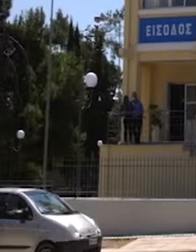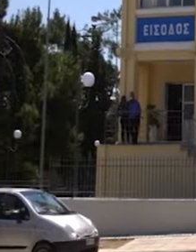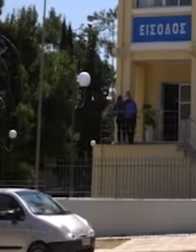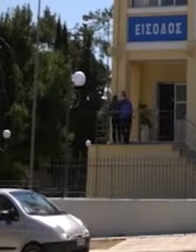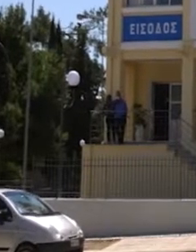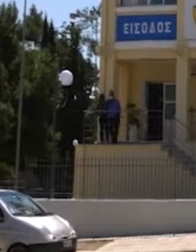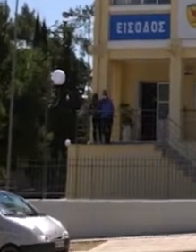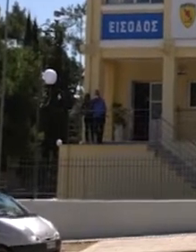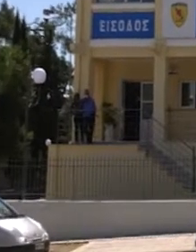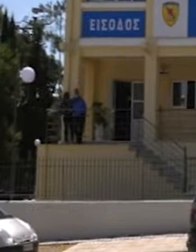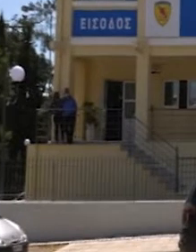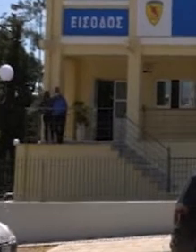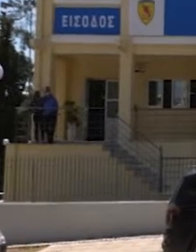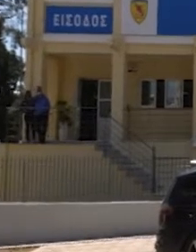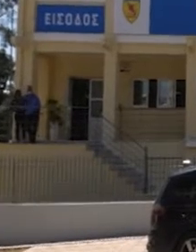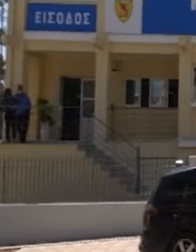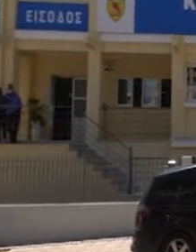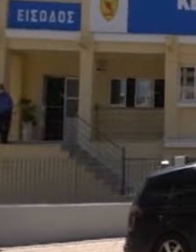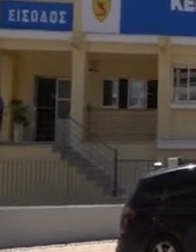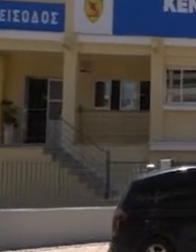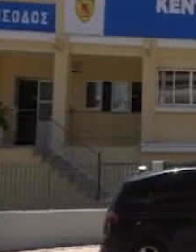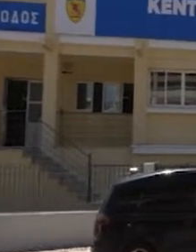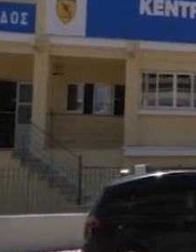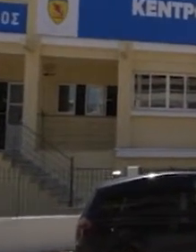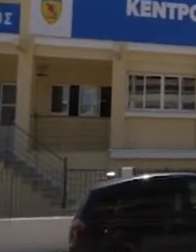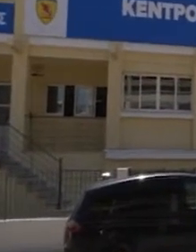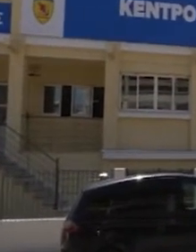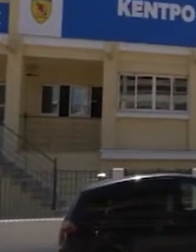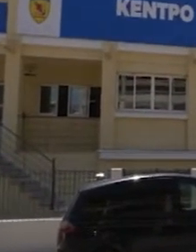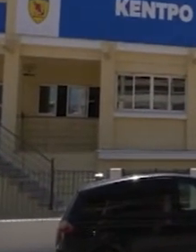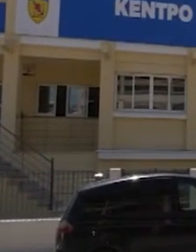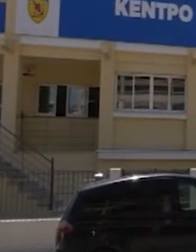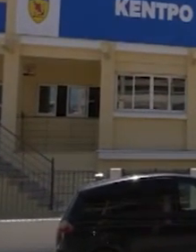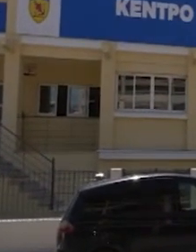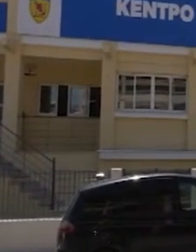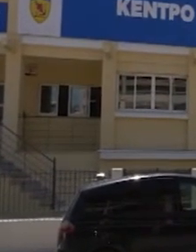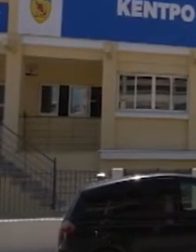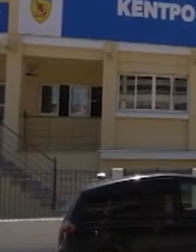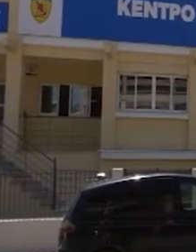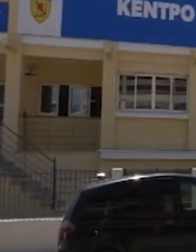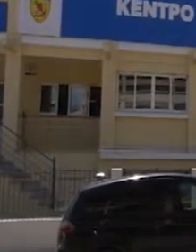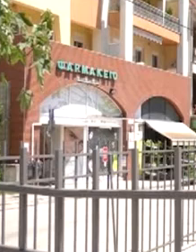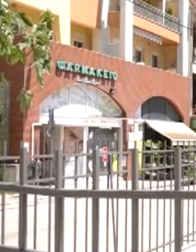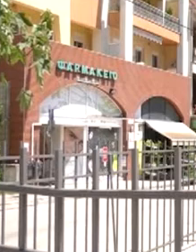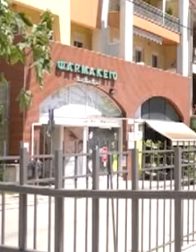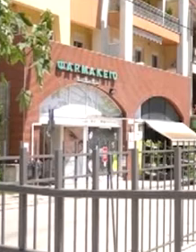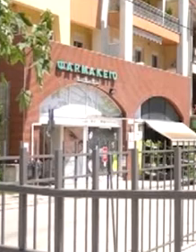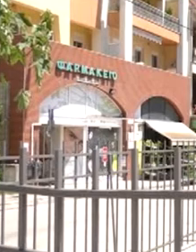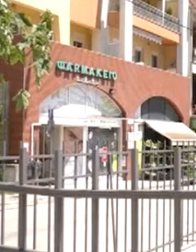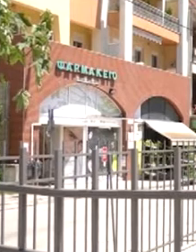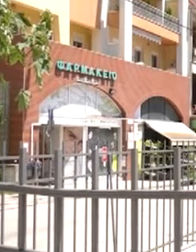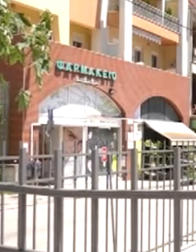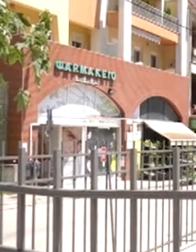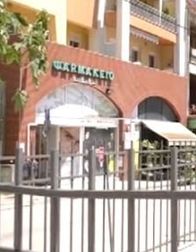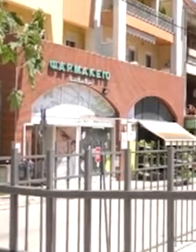των ευάλωτων ατόμων στο οικογενειακό περιβάλλον. Σύμφωνα με την κυρία Θεοδωρίδου, τα ωφέλη υπερτερούν των ενδεχόμενων παρενεργειών, σημειώνοντας ότι ο εμβολιασμός